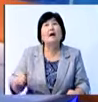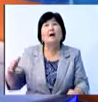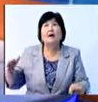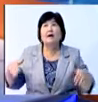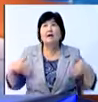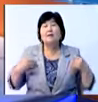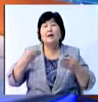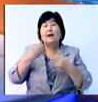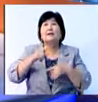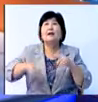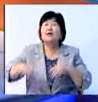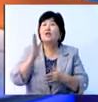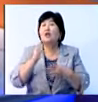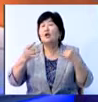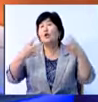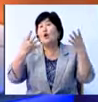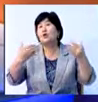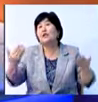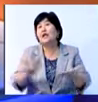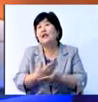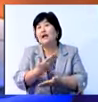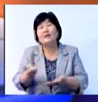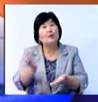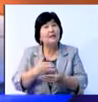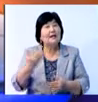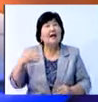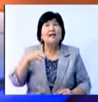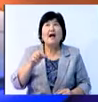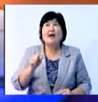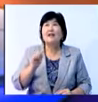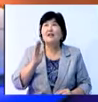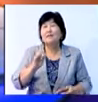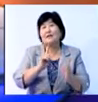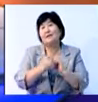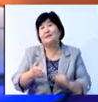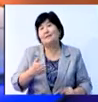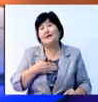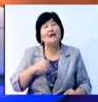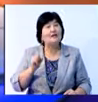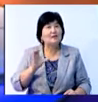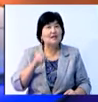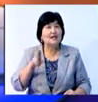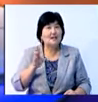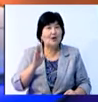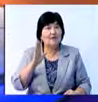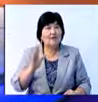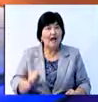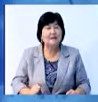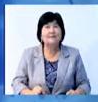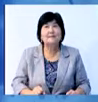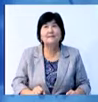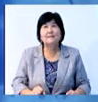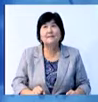Ассаламу алейкум, ардақты ағайын, тікелей эфирде күндізгі жаңалықтар, онымен таныстыратын мен Талант Айымбетов, сурдо аударма қызметінде Айткүл Садықова.